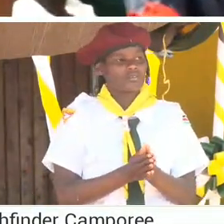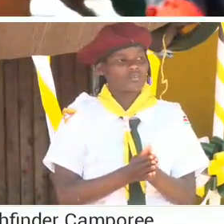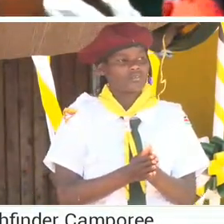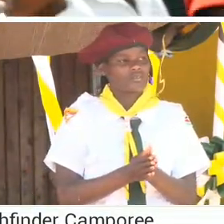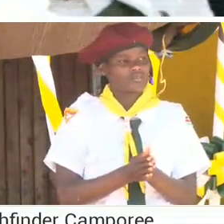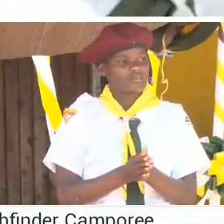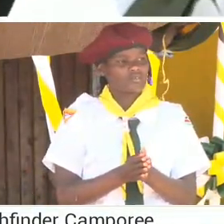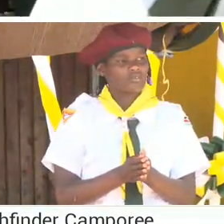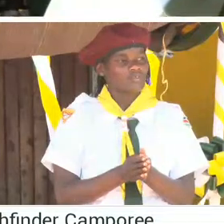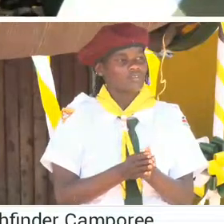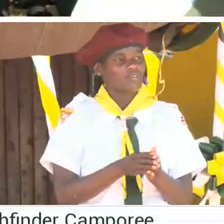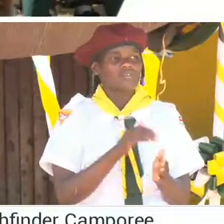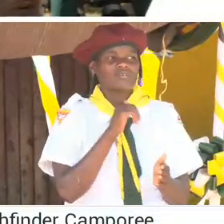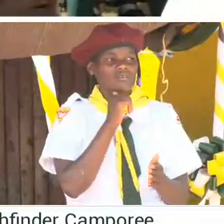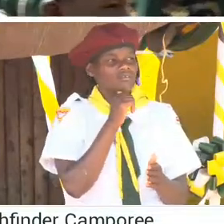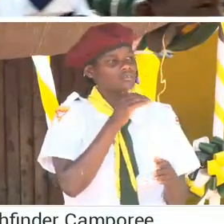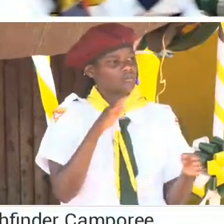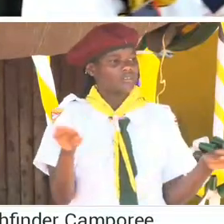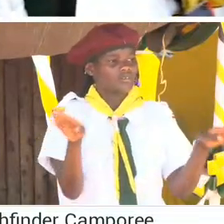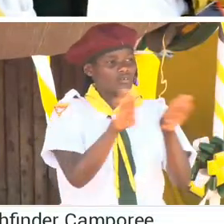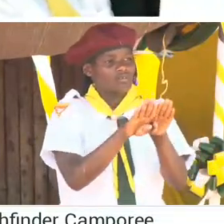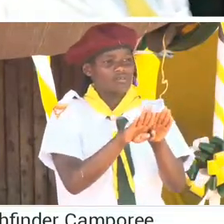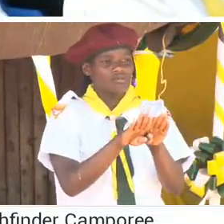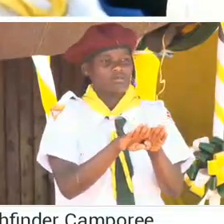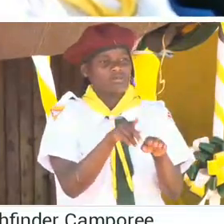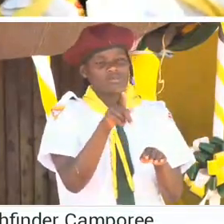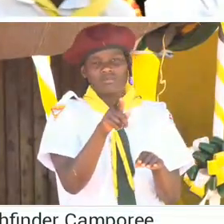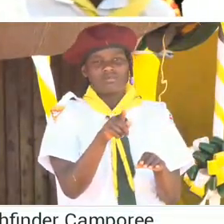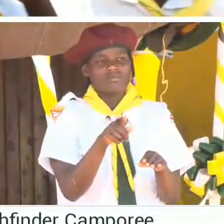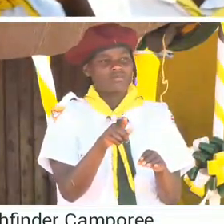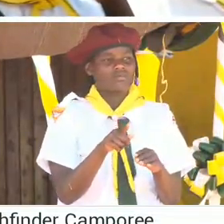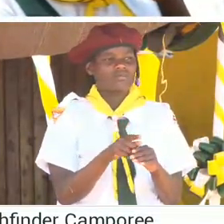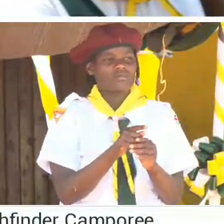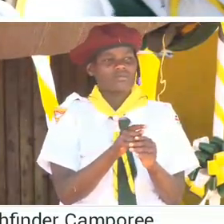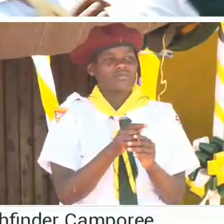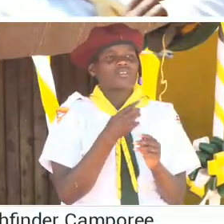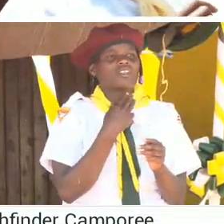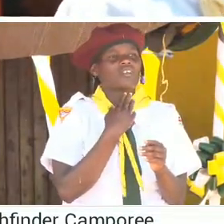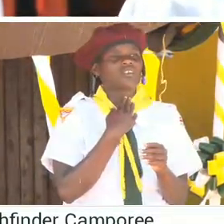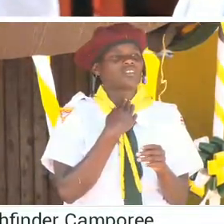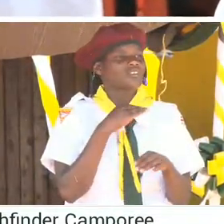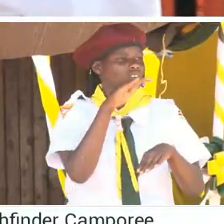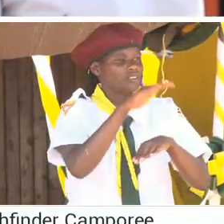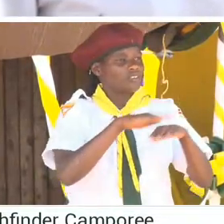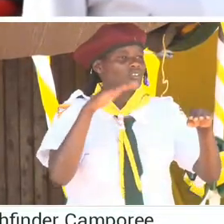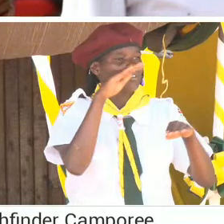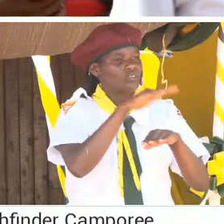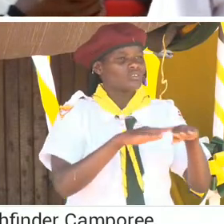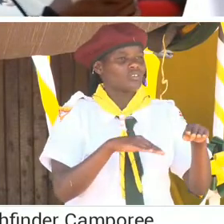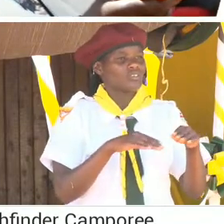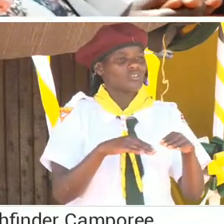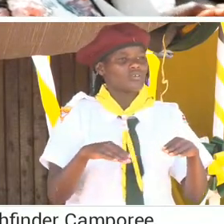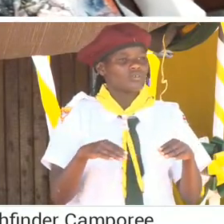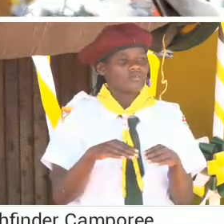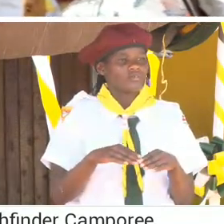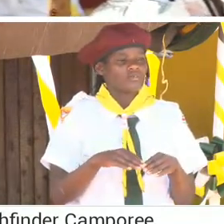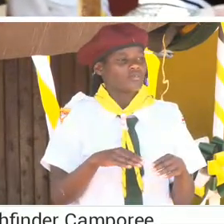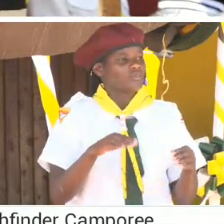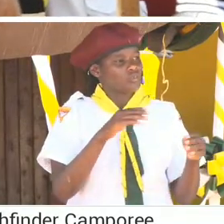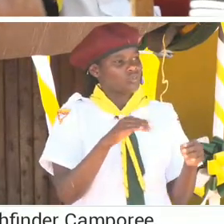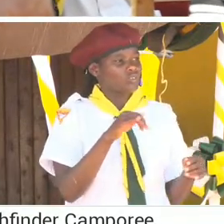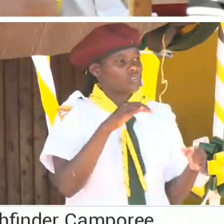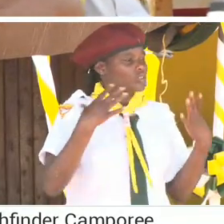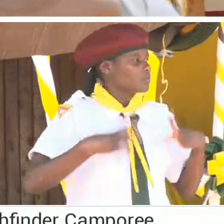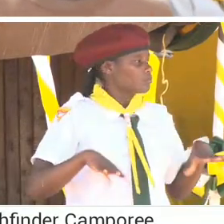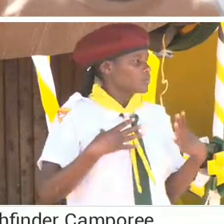Sitamani kufungia nje. Napoelekea mwisho wa wito huu, natamani wale ambao walibatizwa jana waje wapige mstari